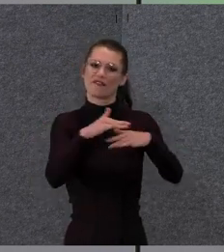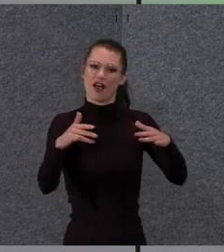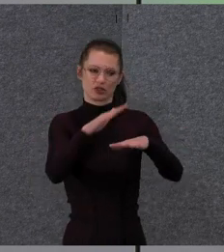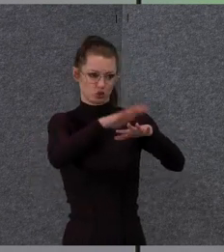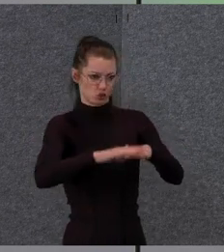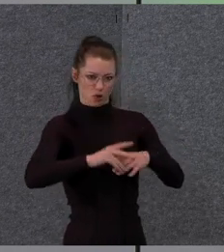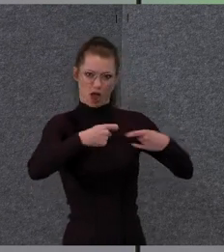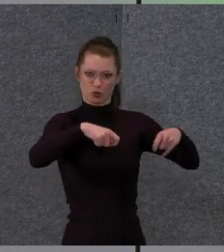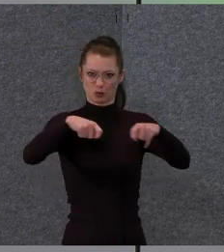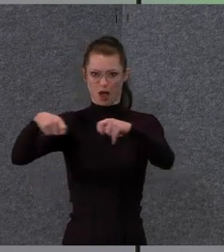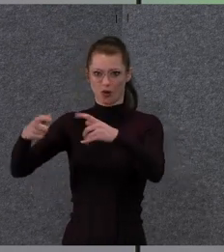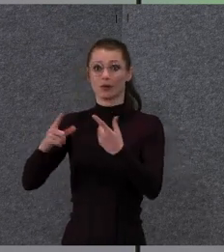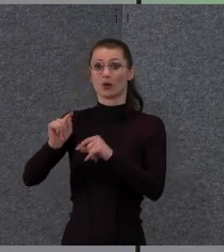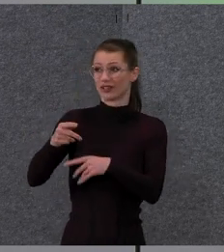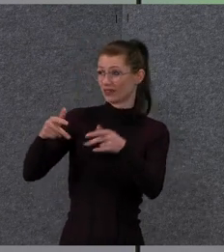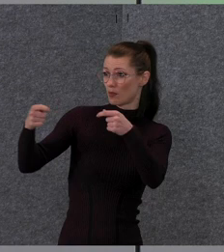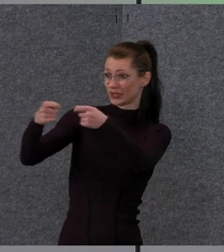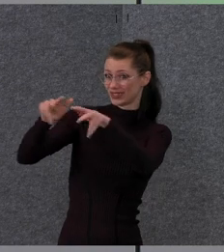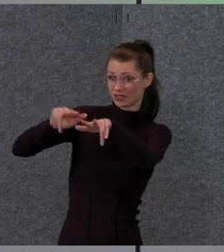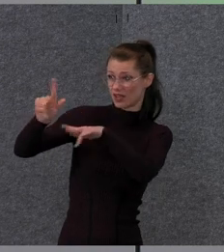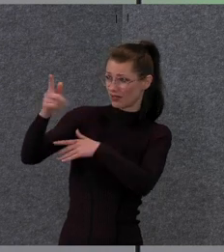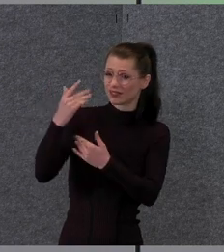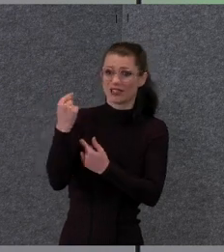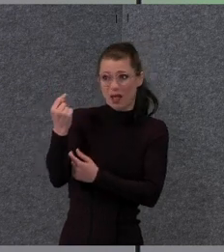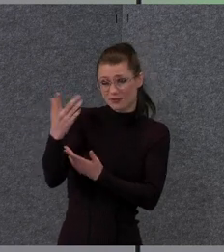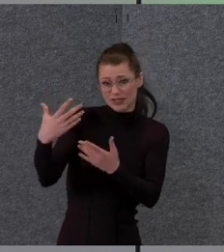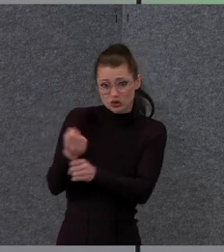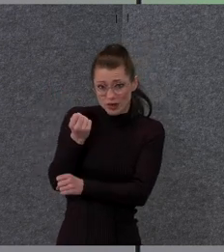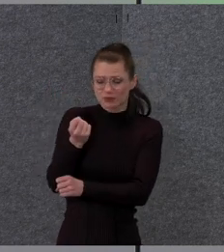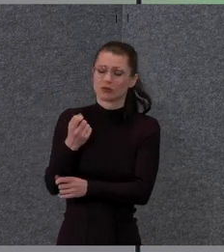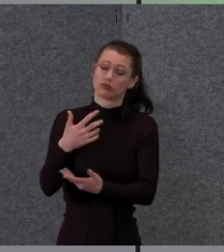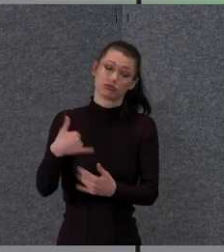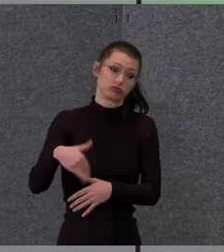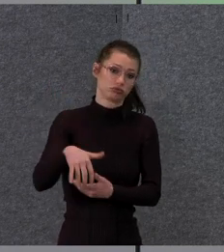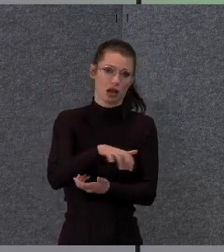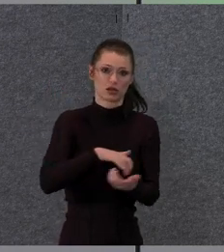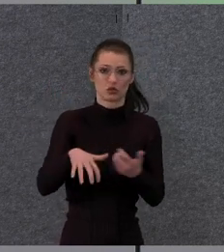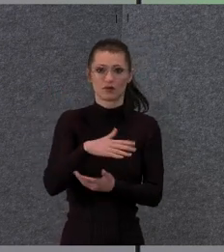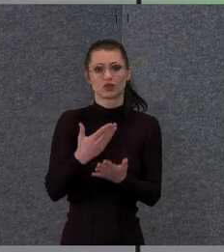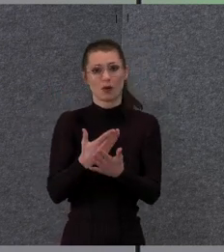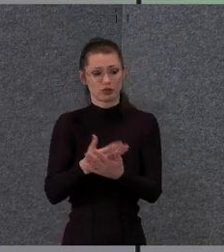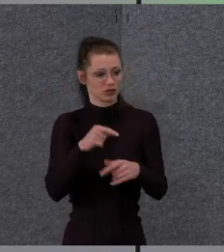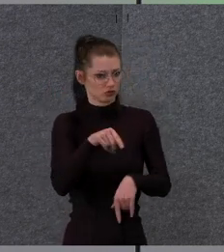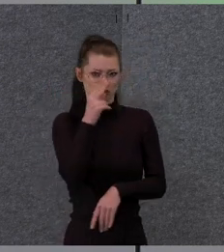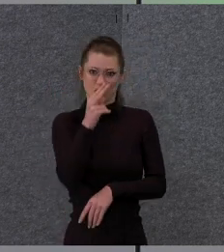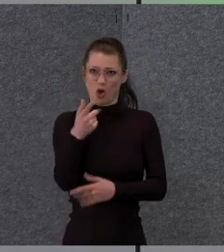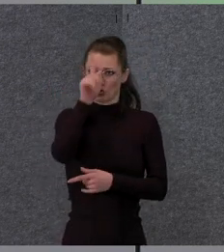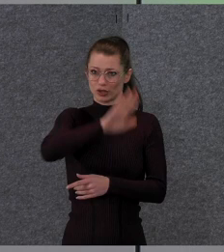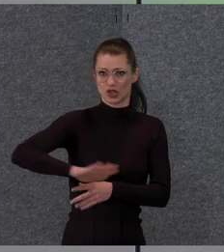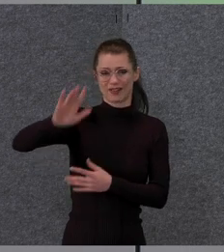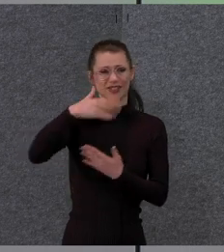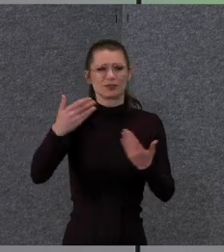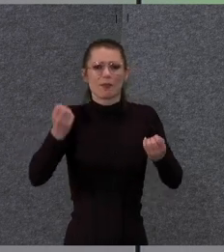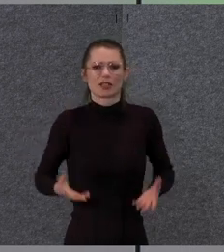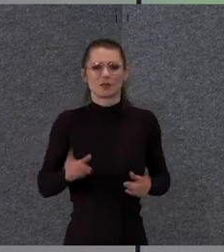wenn wir da gucken, was diese Bundesregierung geleistet hat, ist das einfach eine einzige Katastrophe. Schauen wir mal, was ist zu Lande passiert. Es gibt eine